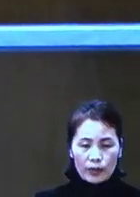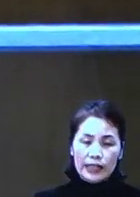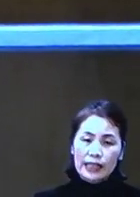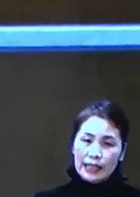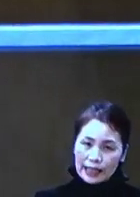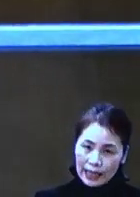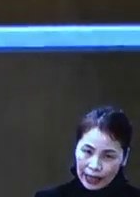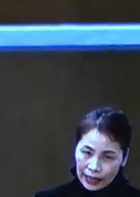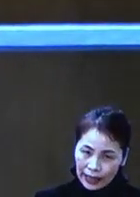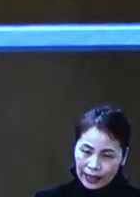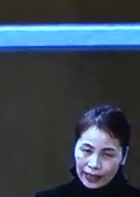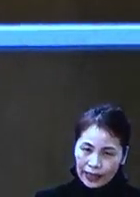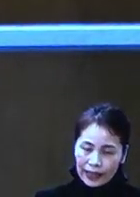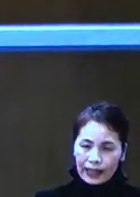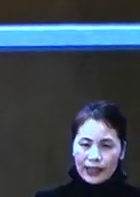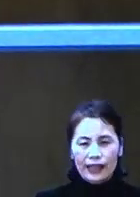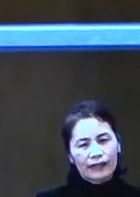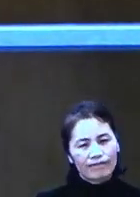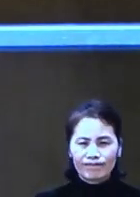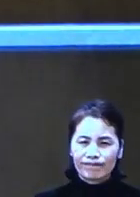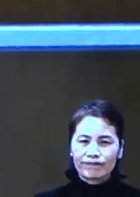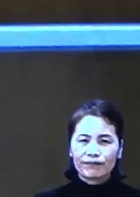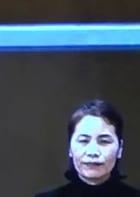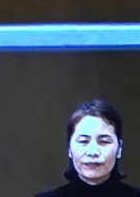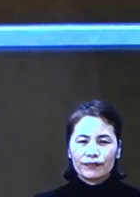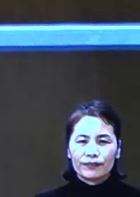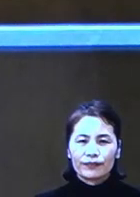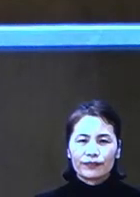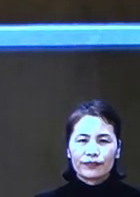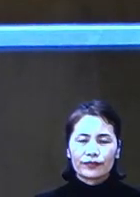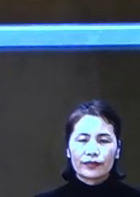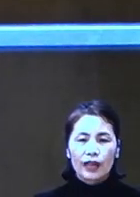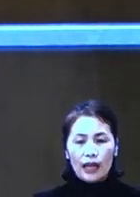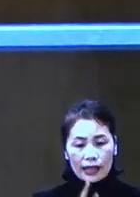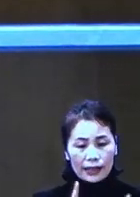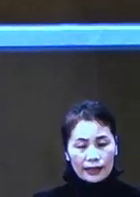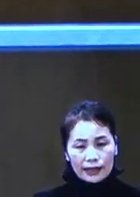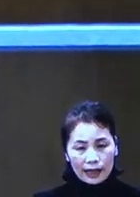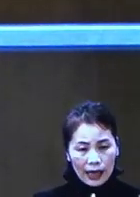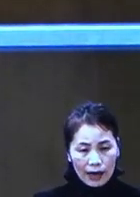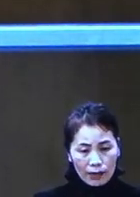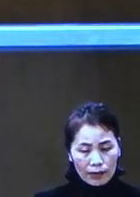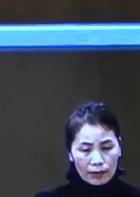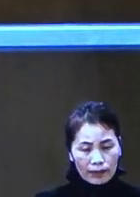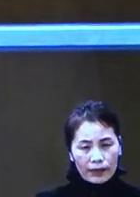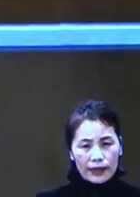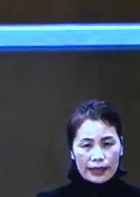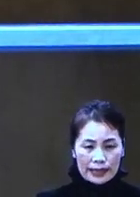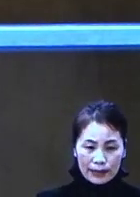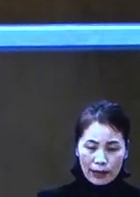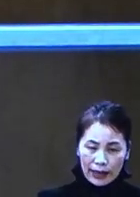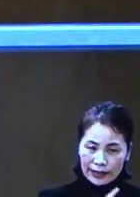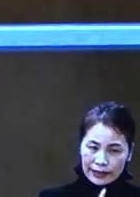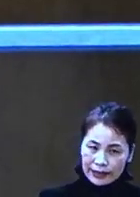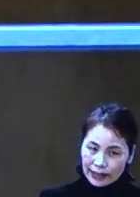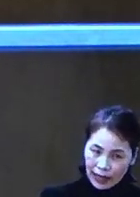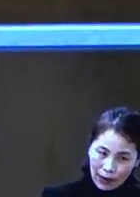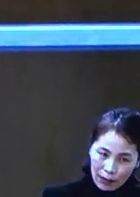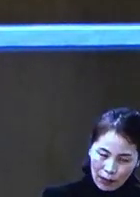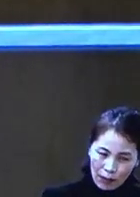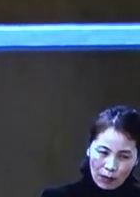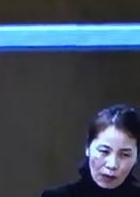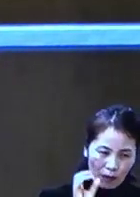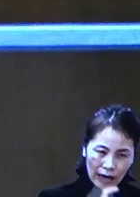지적사교용 성과에 쓰였습니다. 집안 살림도 제대로 간소하지 못하면서 해외로 눈돌린 채